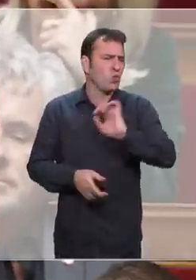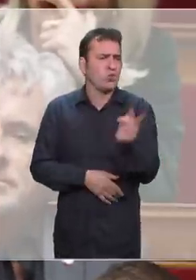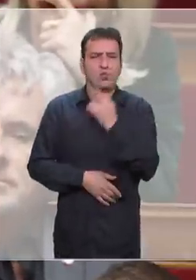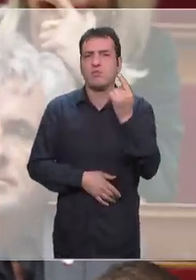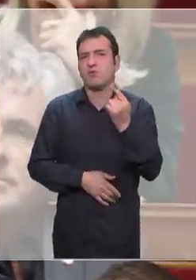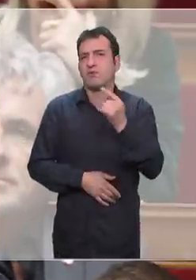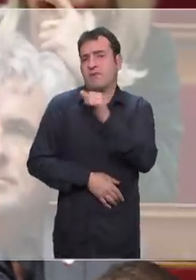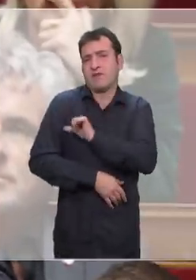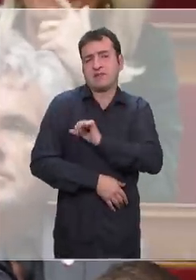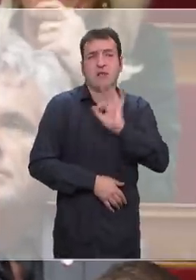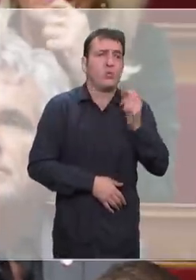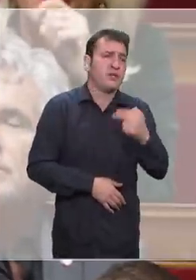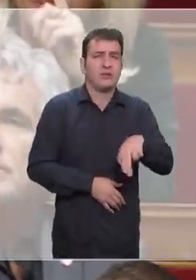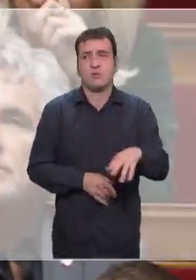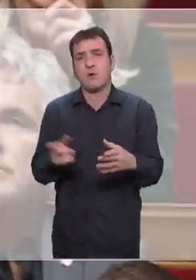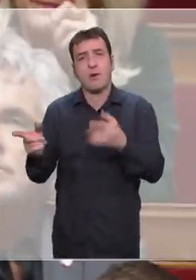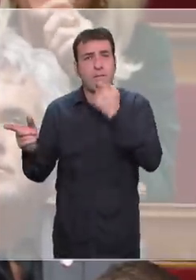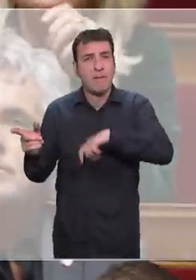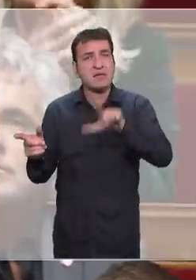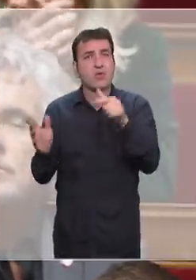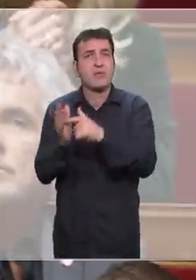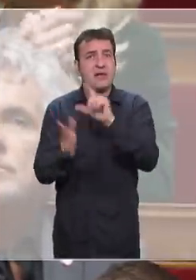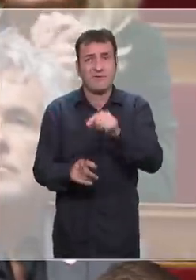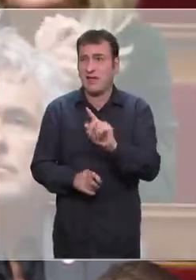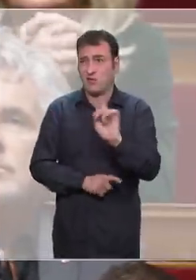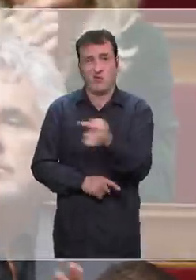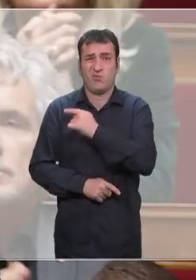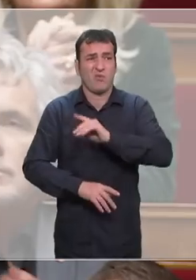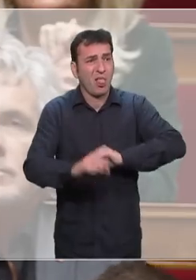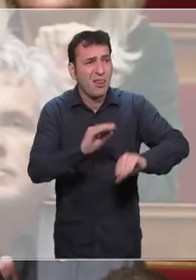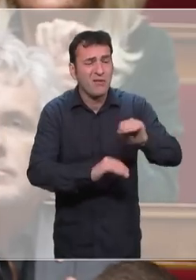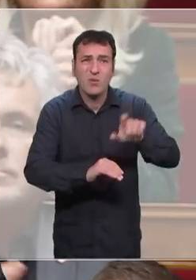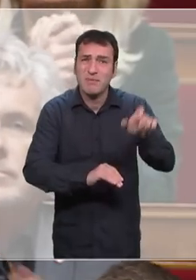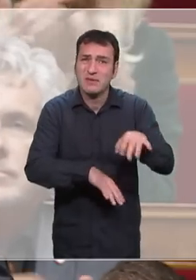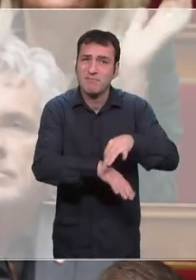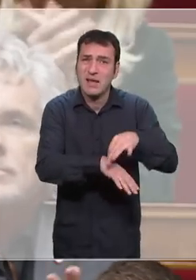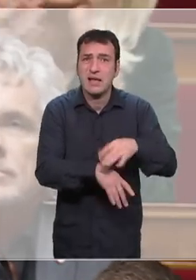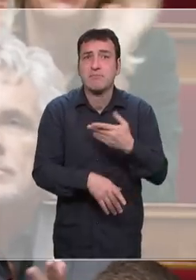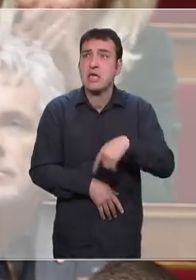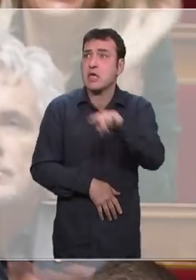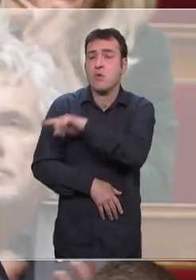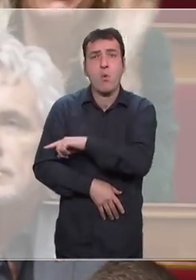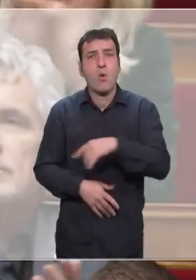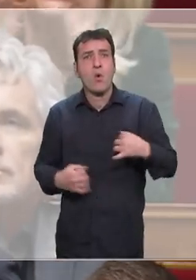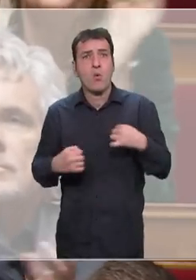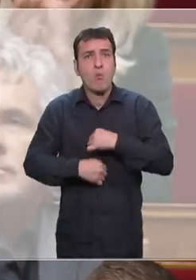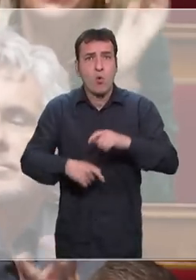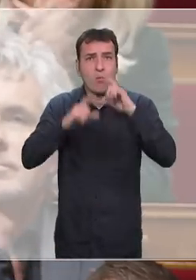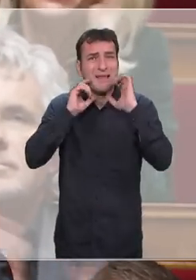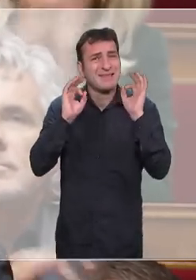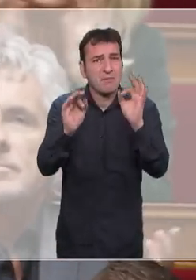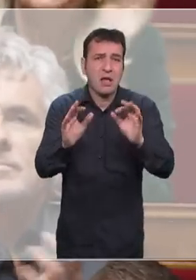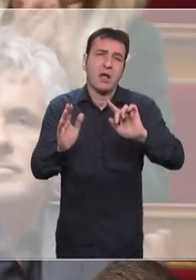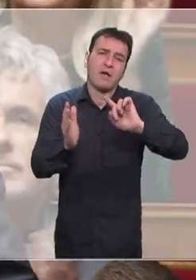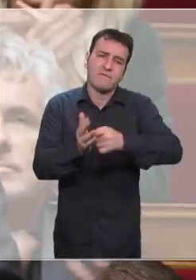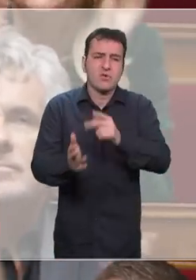les patients, alors que le gouvernement, votre gouvernement, les privait de masques et de blouses. Elles et ils méritent la reconnaissance